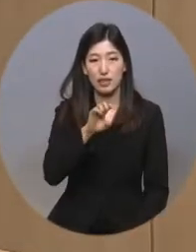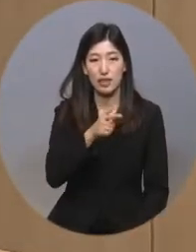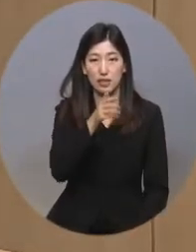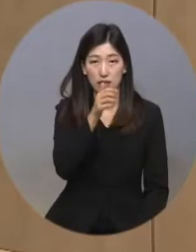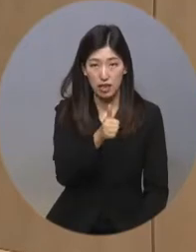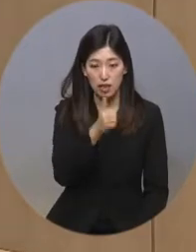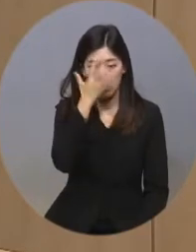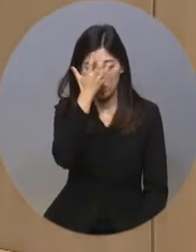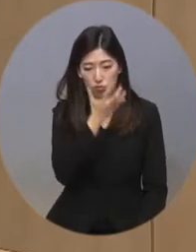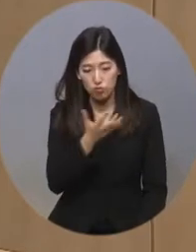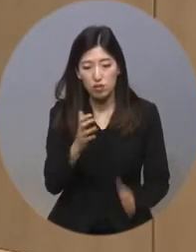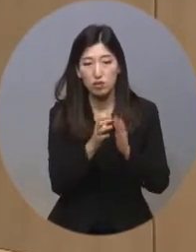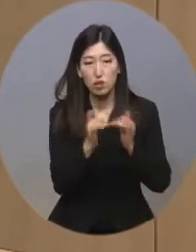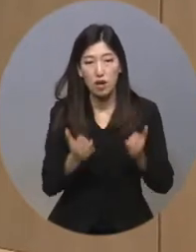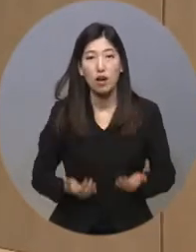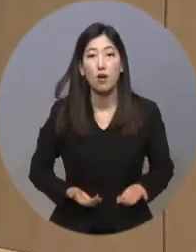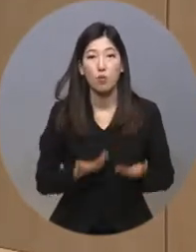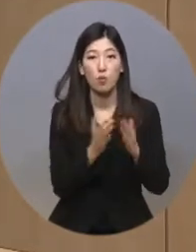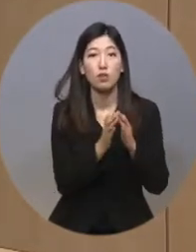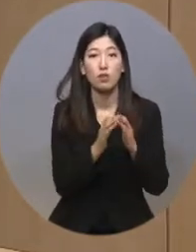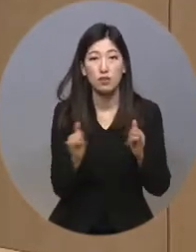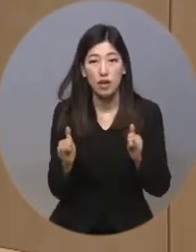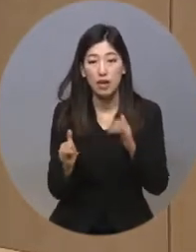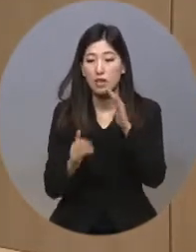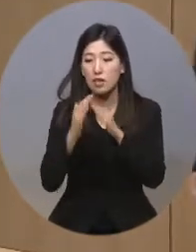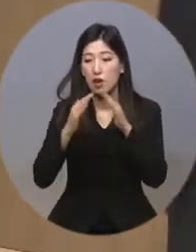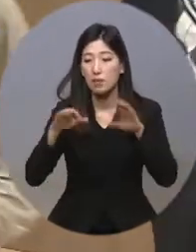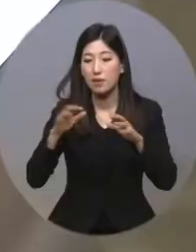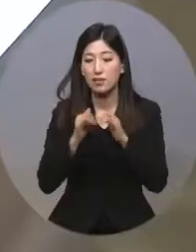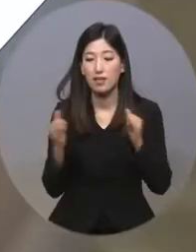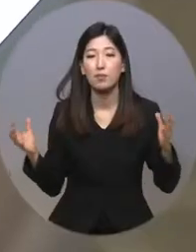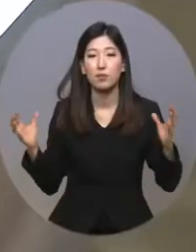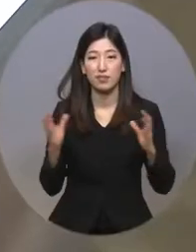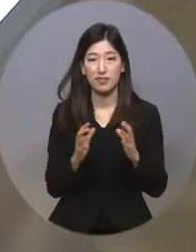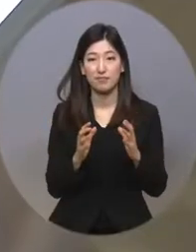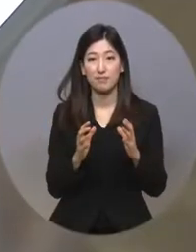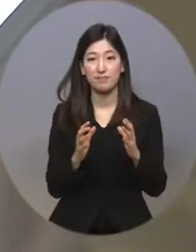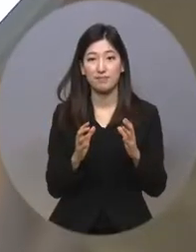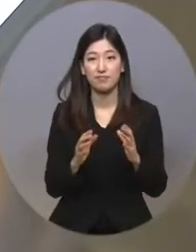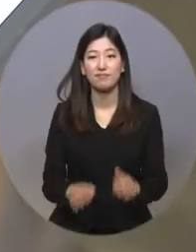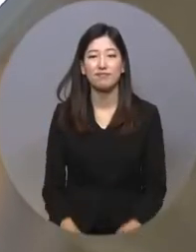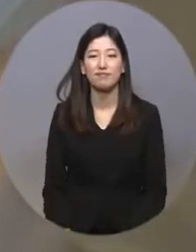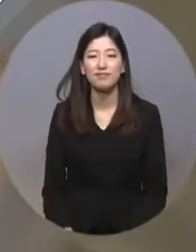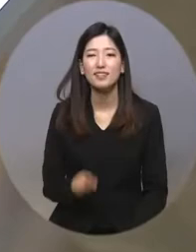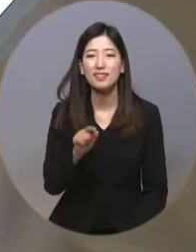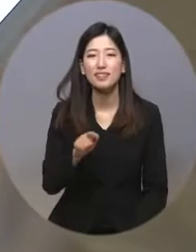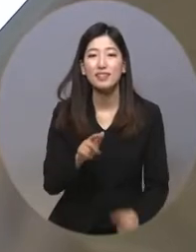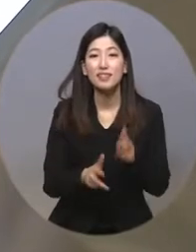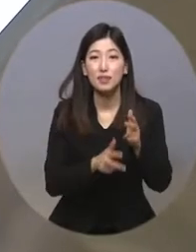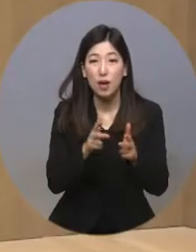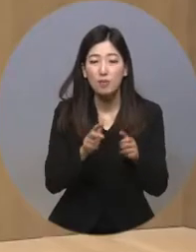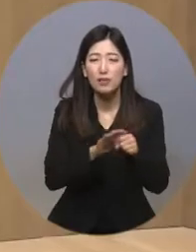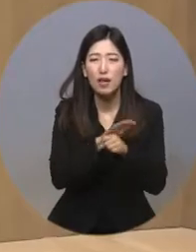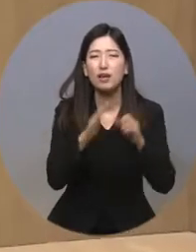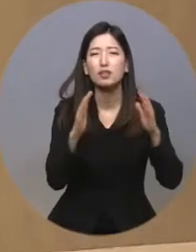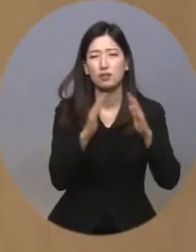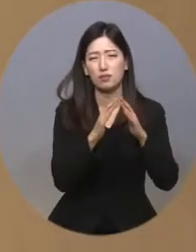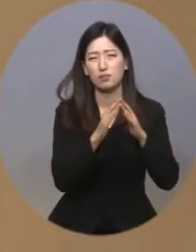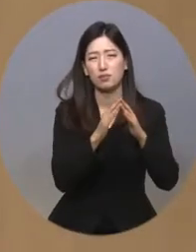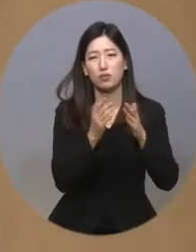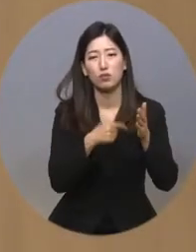후원자와 자원봉사자, 그리고 마을 주민 등이 참석했으며 진안군 사랑의 집에 지속적인